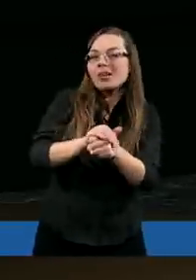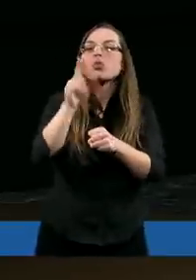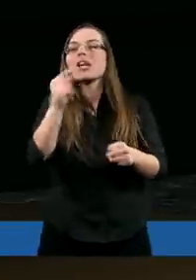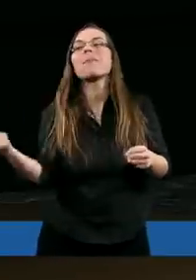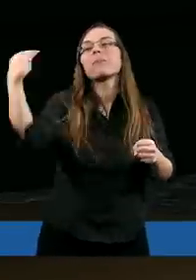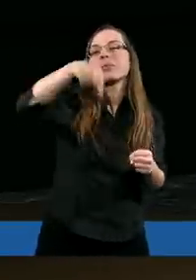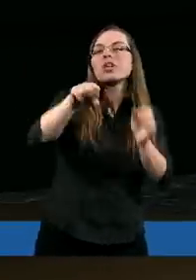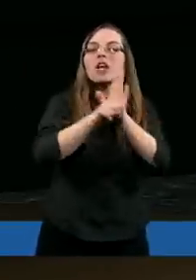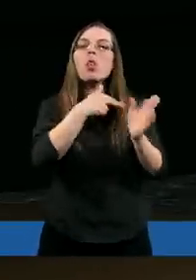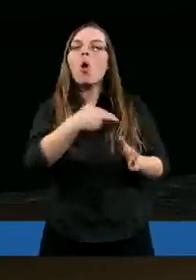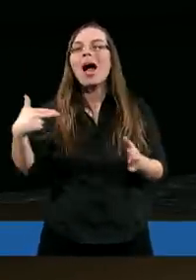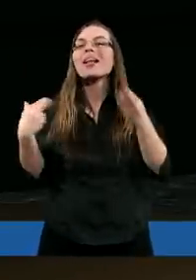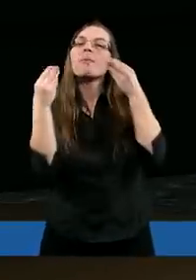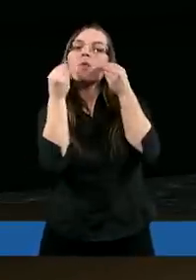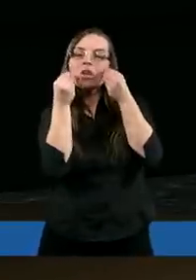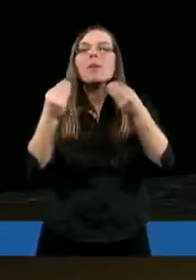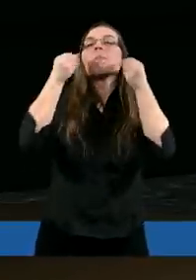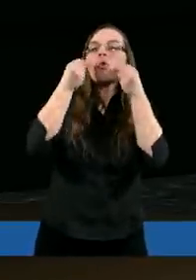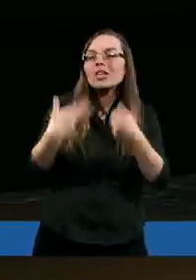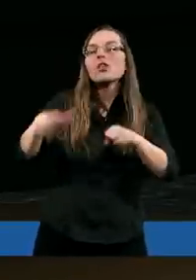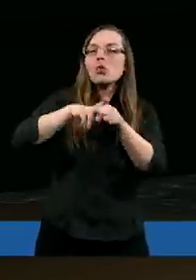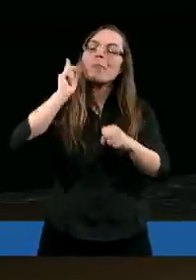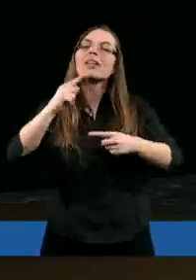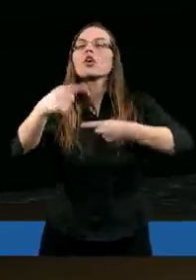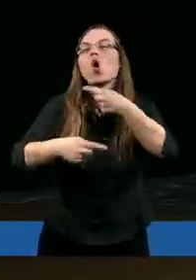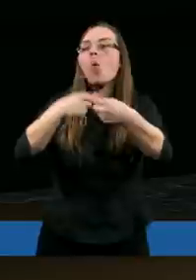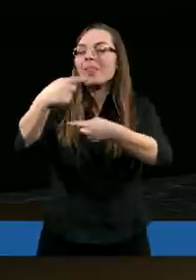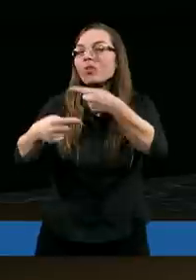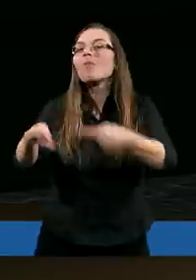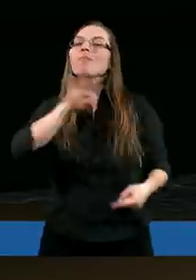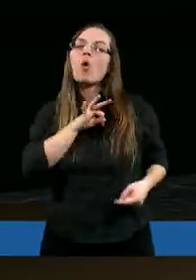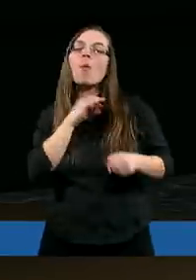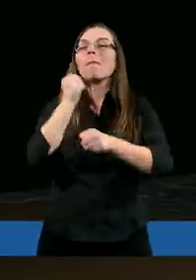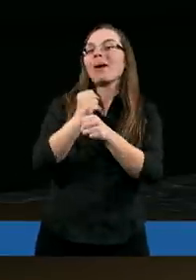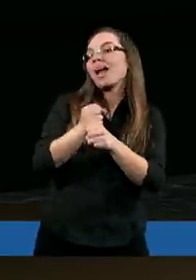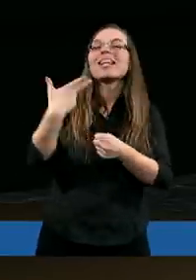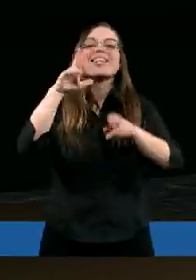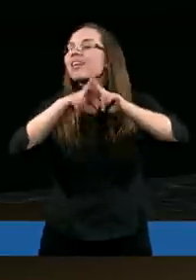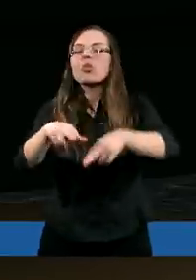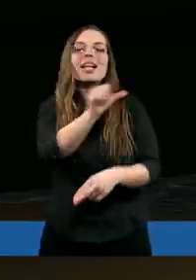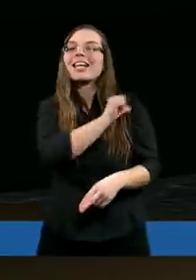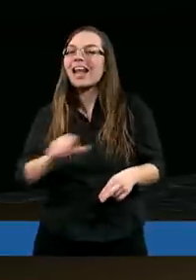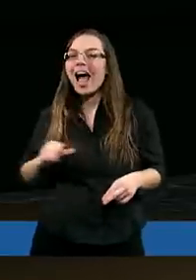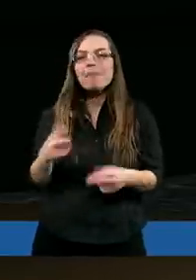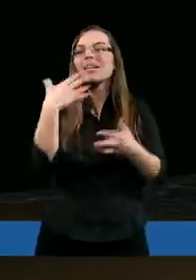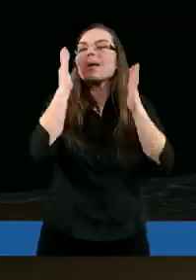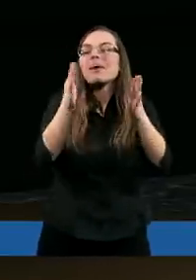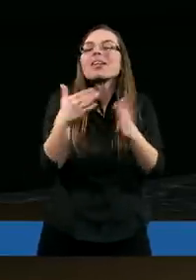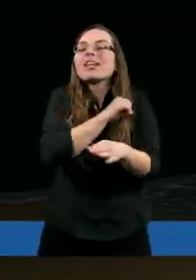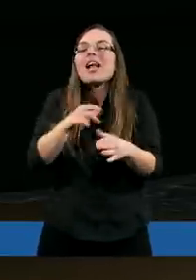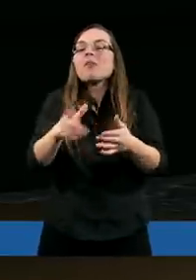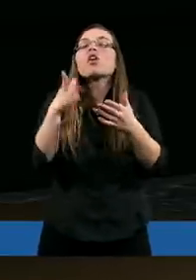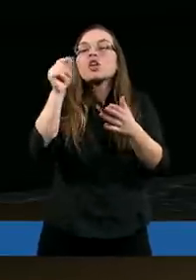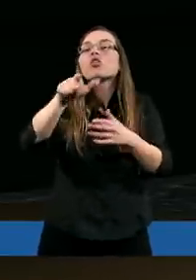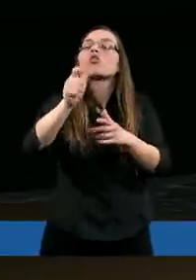was Pocieszyciel. Pocieszyciel, który będzie kontynuował moją pracę. Nie zostaniecie sami, nie zostaniecie w tym dziele, które wam zlecam